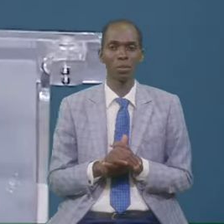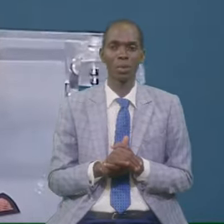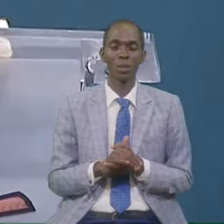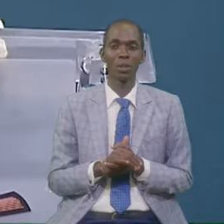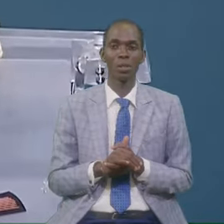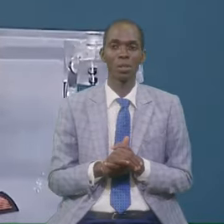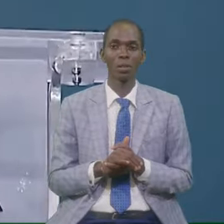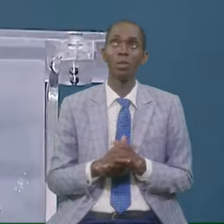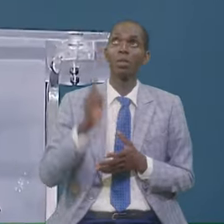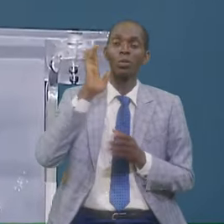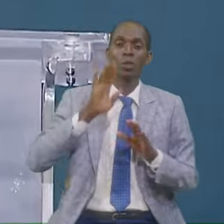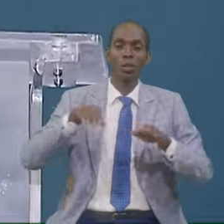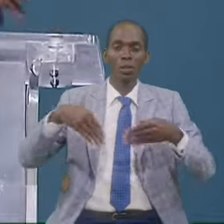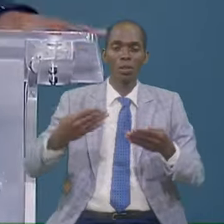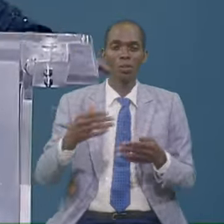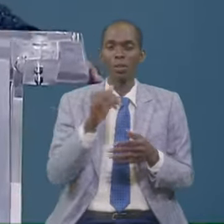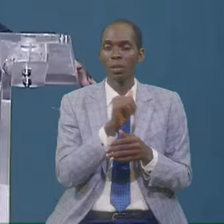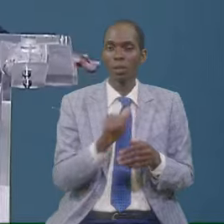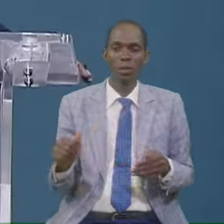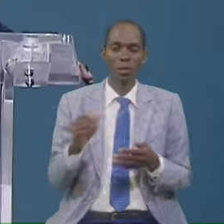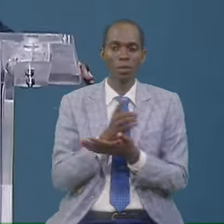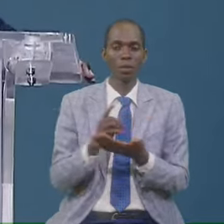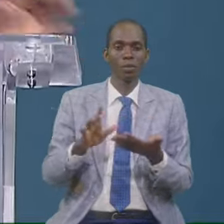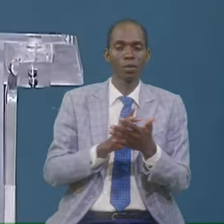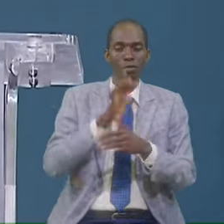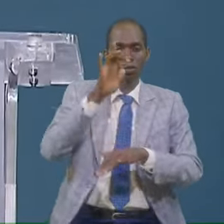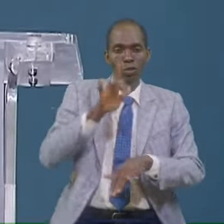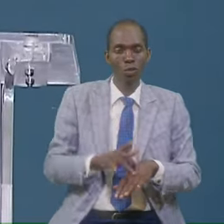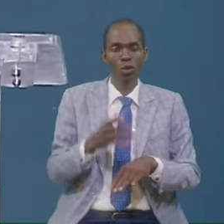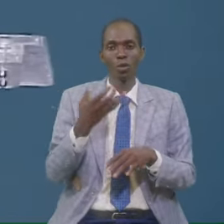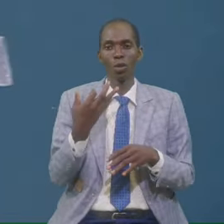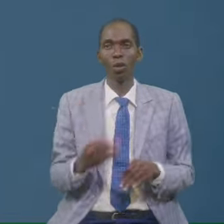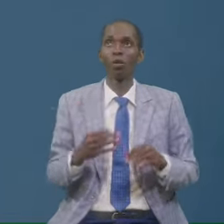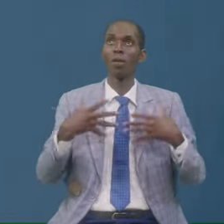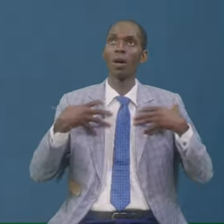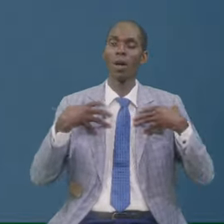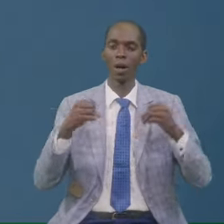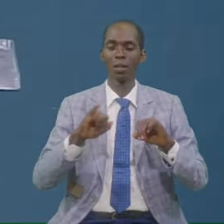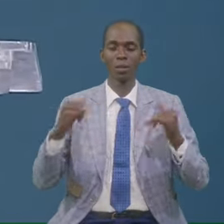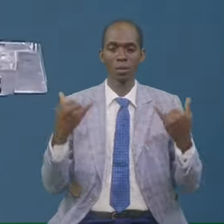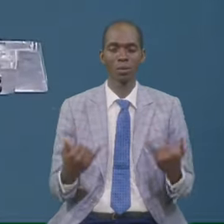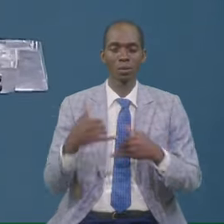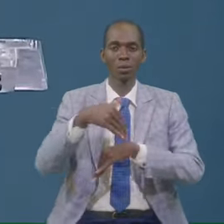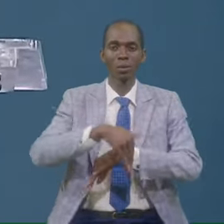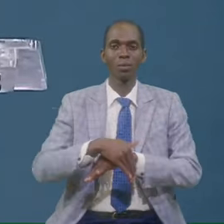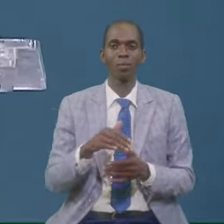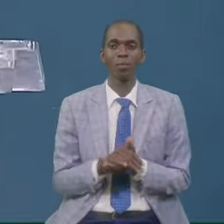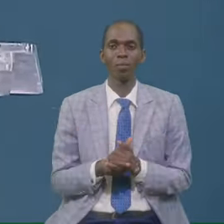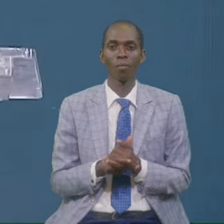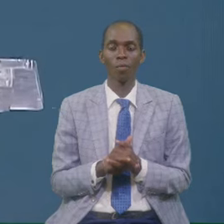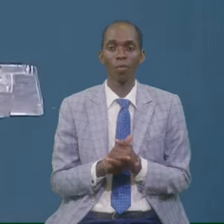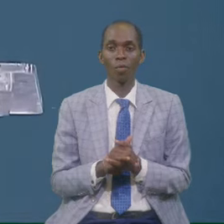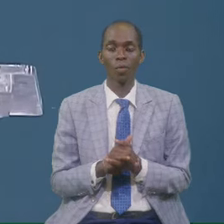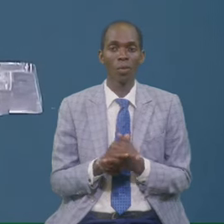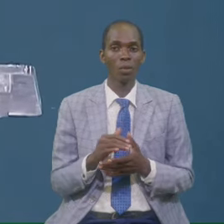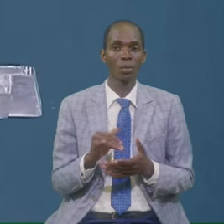you a definite touch of miracle healing tonight, స్పష్టమైన అద్భుత కార్యాల తాకిడి ఆయన మీకు ఇస్తారు. You want healing? Raise